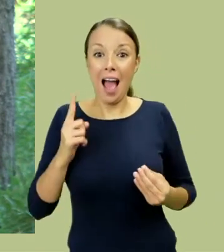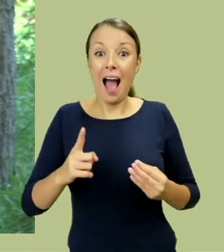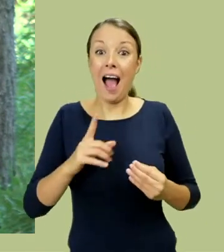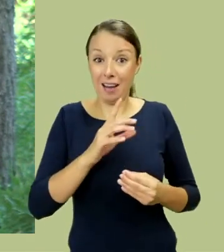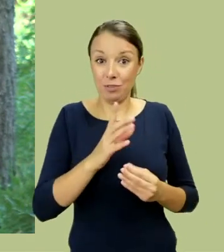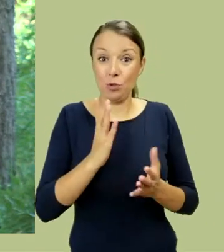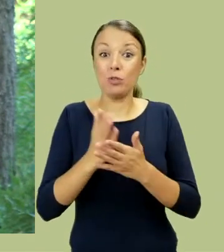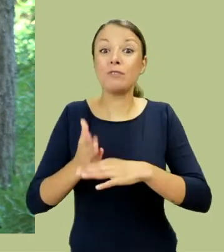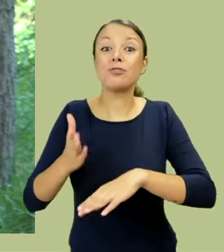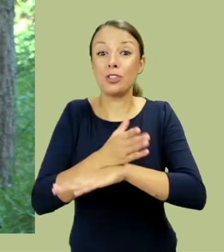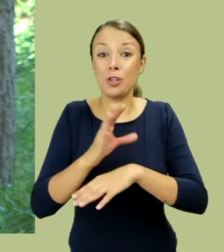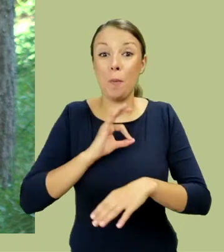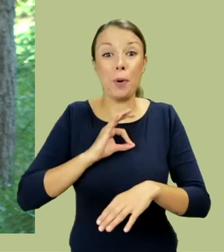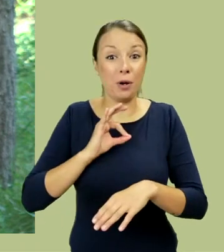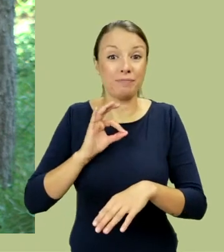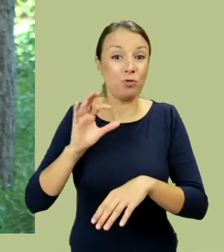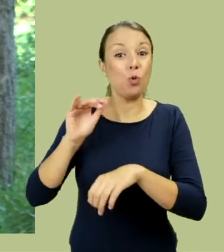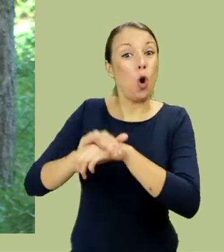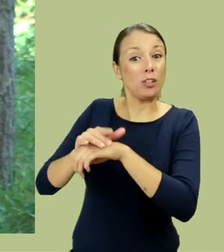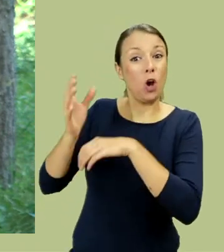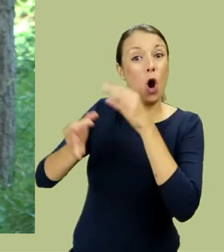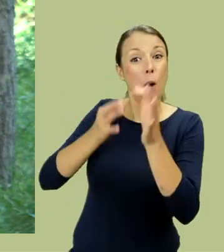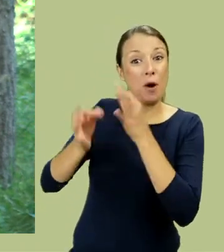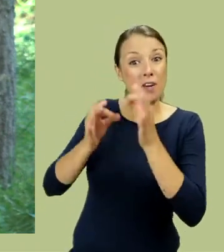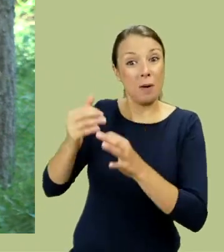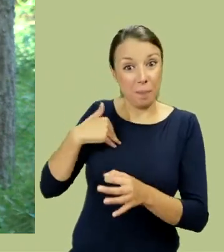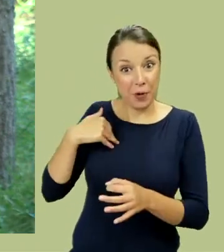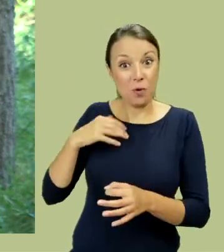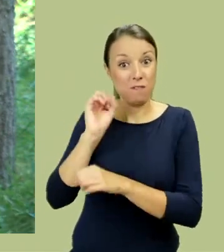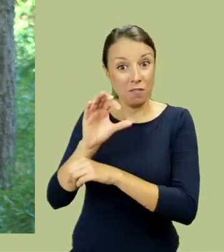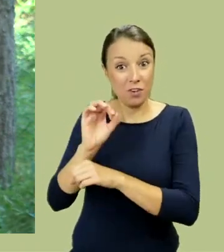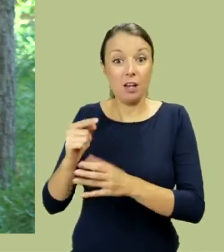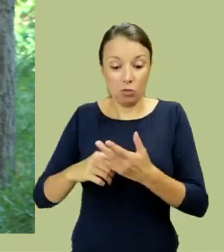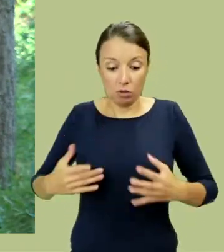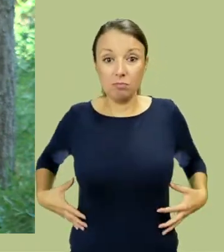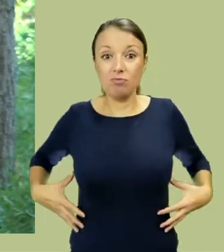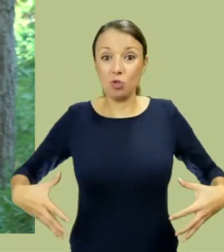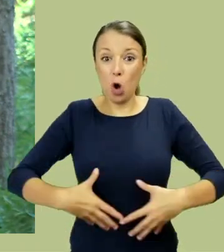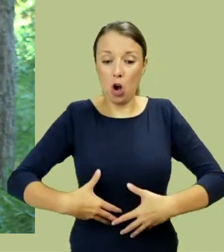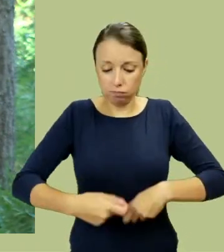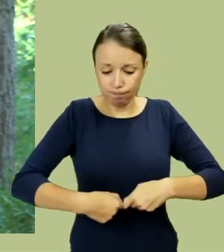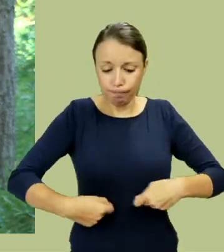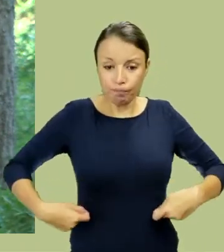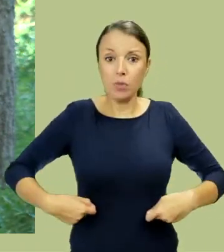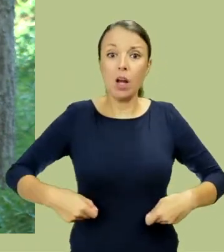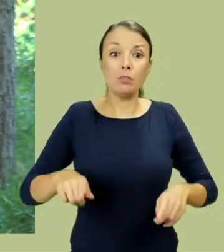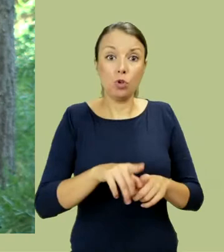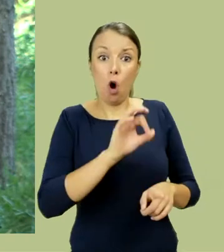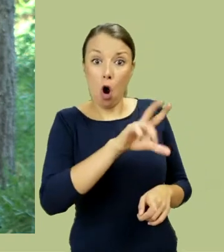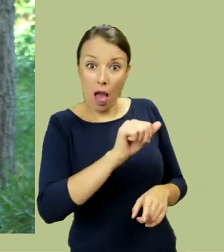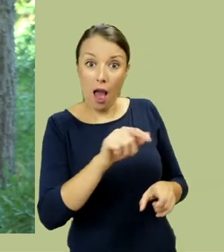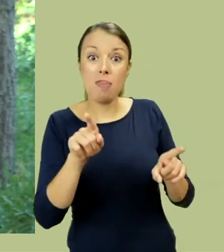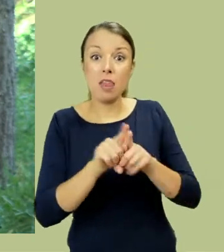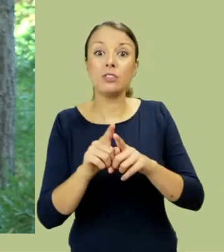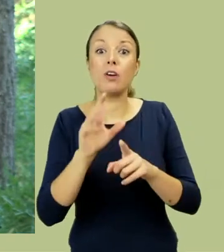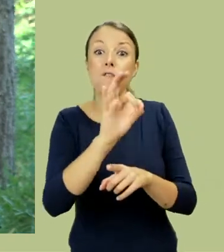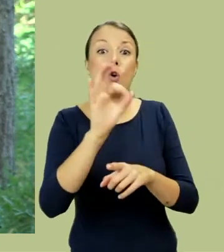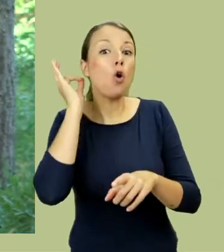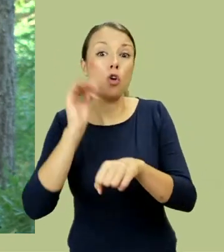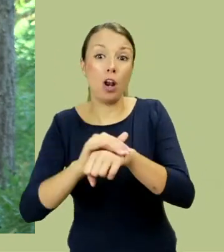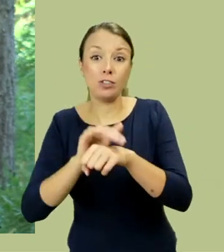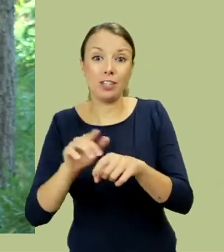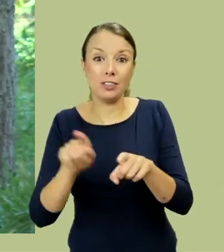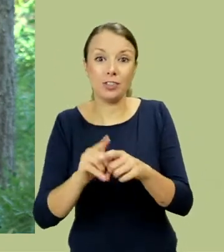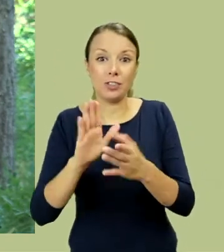wspomniała moja poprzedniczka, woziła Ola, ale nie tylko ona, jej koleżanki też, dynamit. Nie